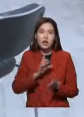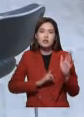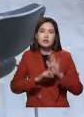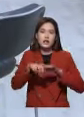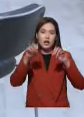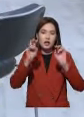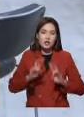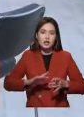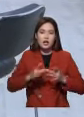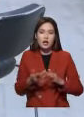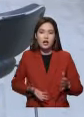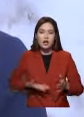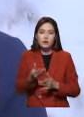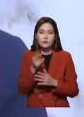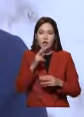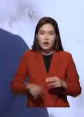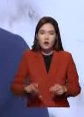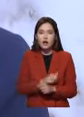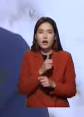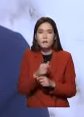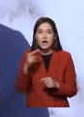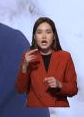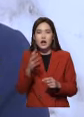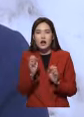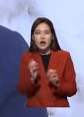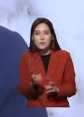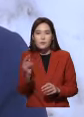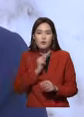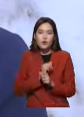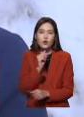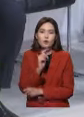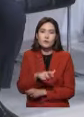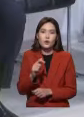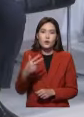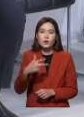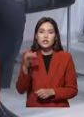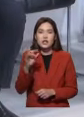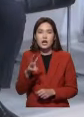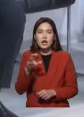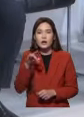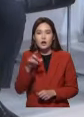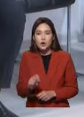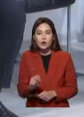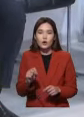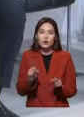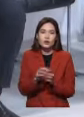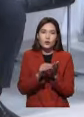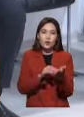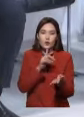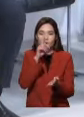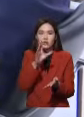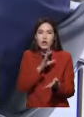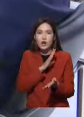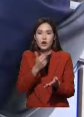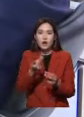әлеуметтік төлемдерді алу үшін ең басты зиянды жағдайда жұмыс істейтін кеншінің осы өндірісте 7 жыл еңбек өтілі болуы тиіс. Сол жағдайда ғана ол